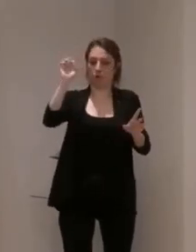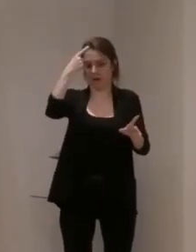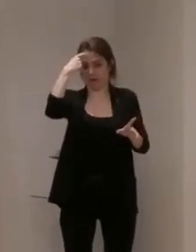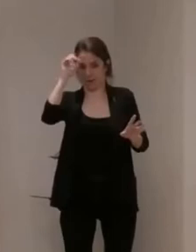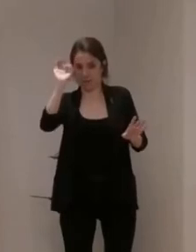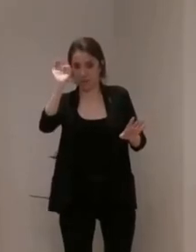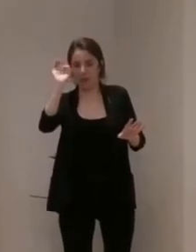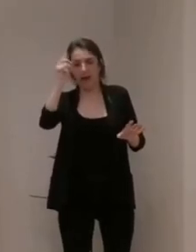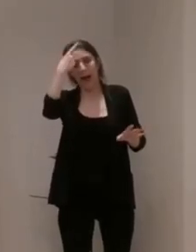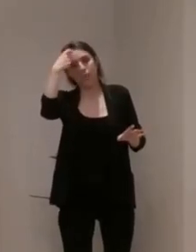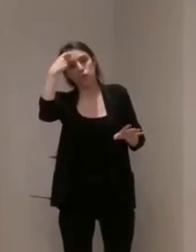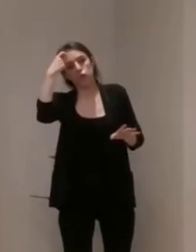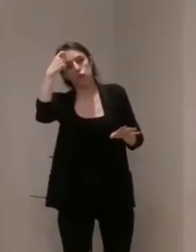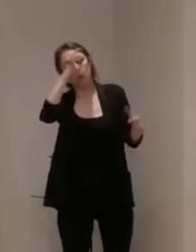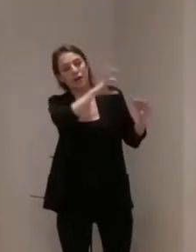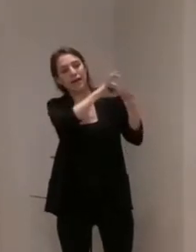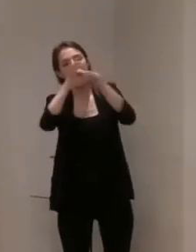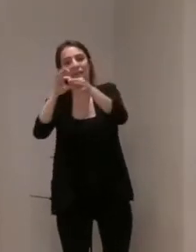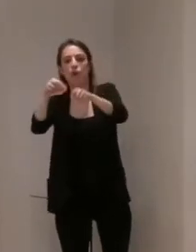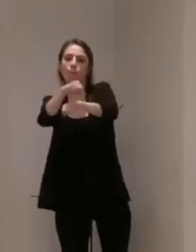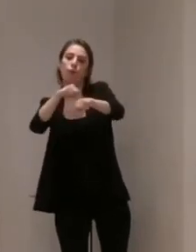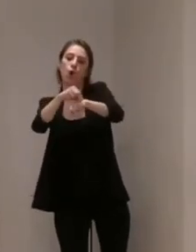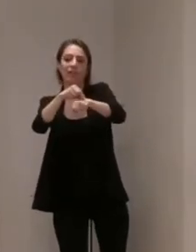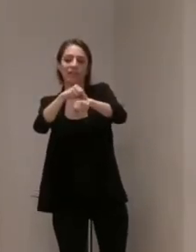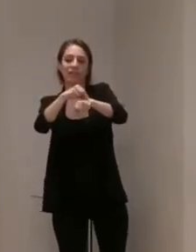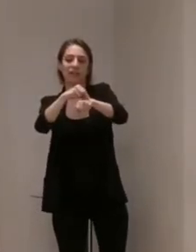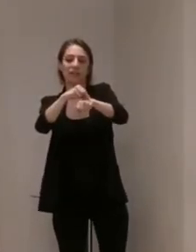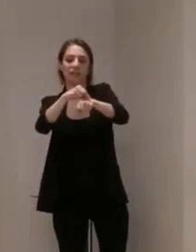parlem del que se'n diuen polítiques de